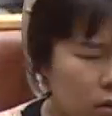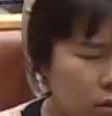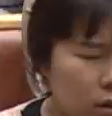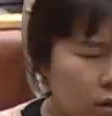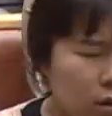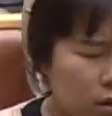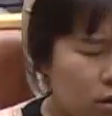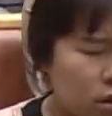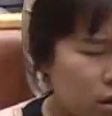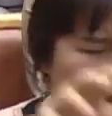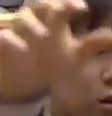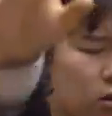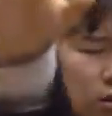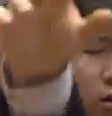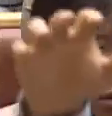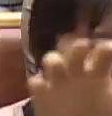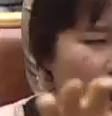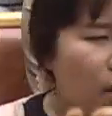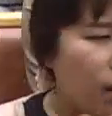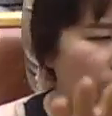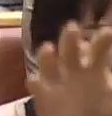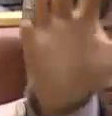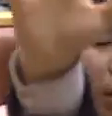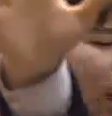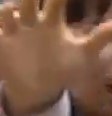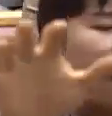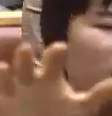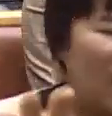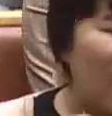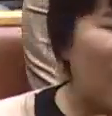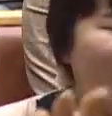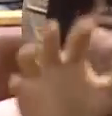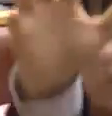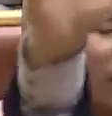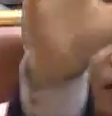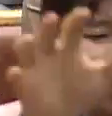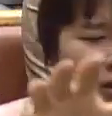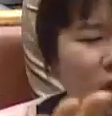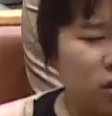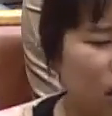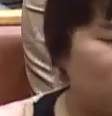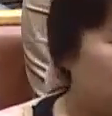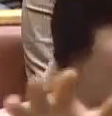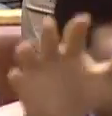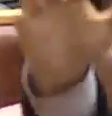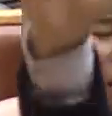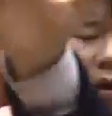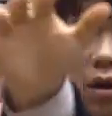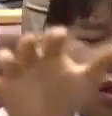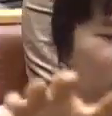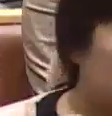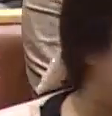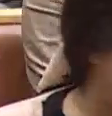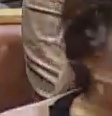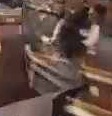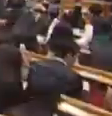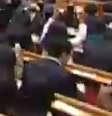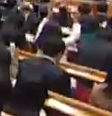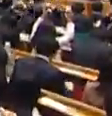수 있도록 주님 인도하여 주시옵소서. 주님 역사하여 주시옵소서. 나의 육신에 필요한 모든 것을